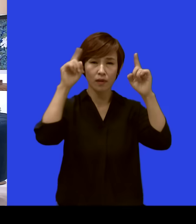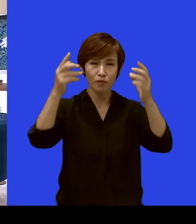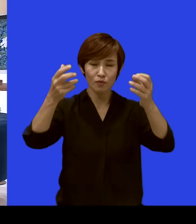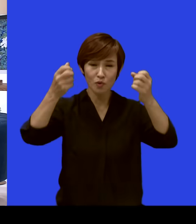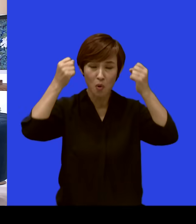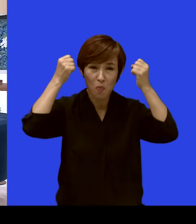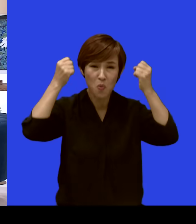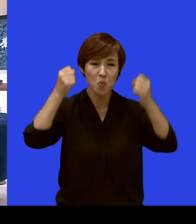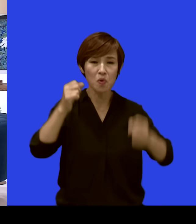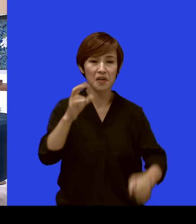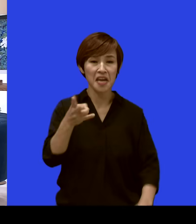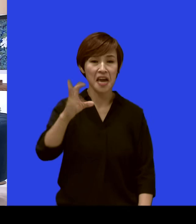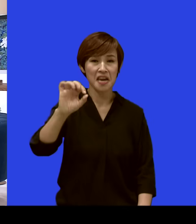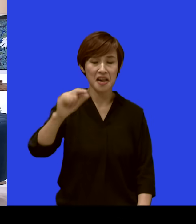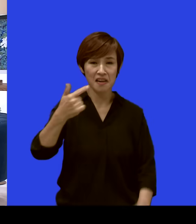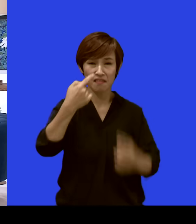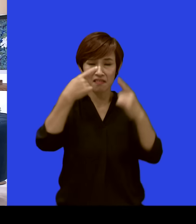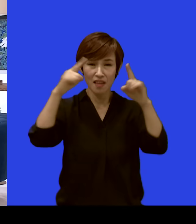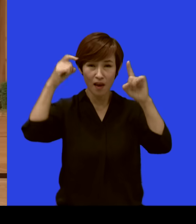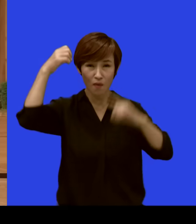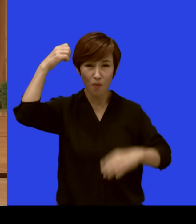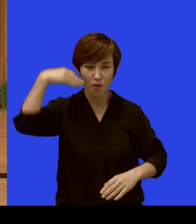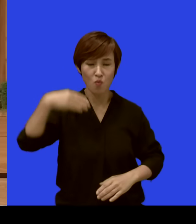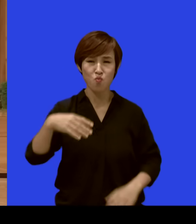뭐 예일대 신학대학원에 드루대학교에